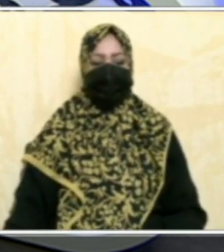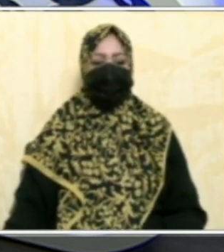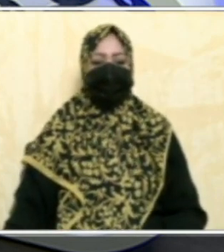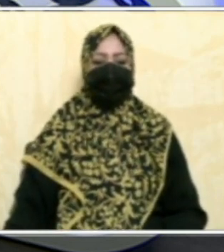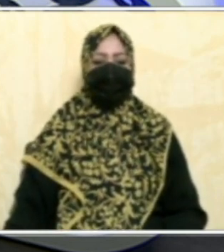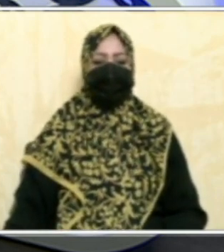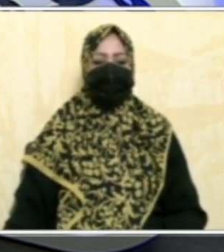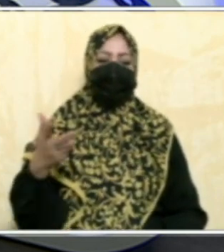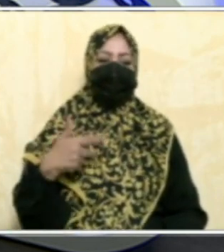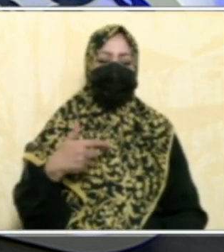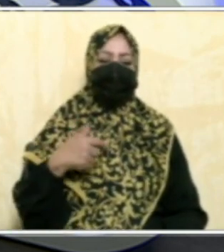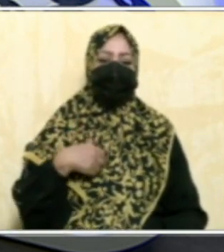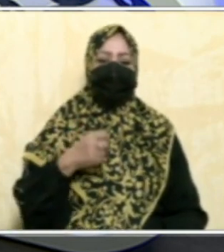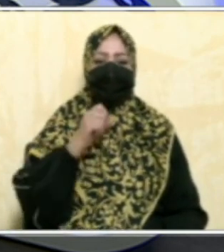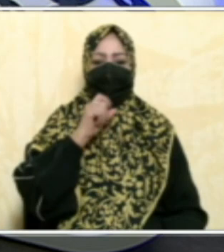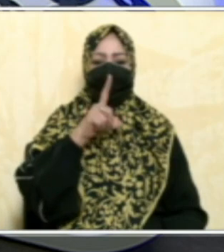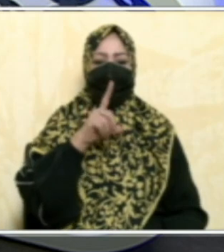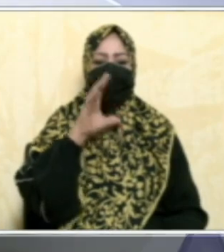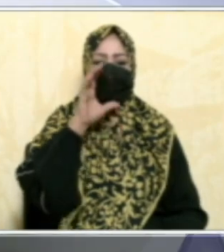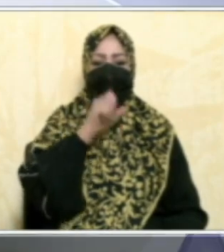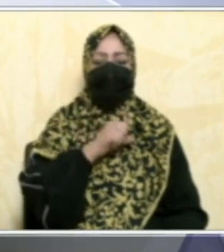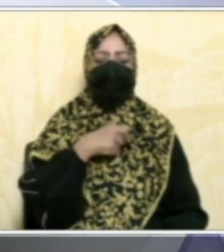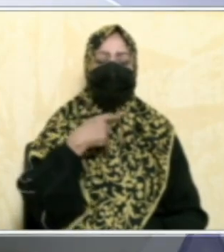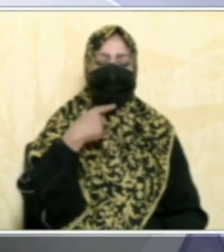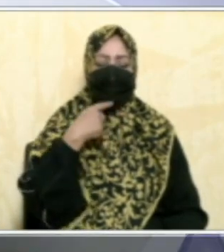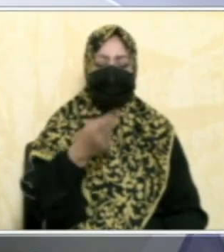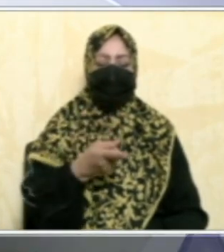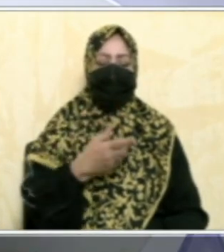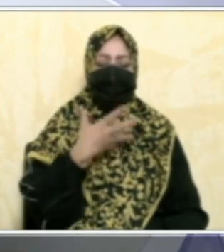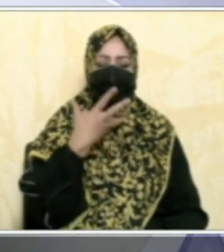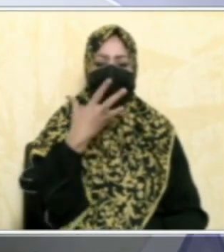سر؟ نعم واضح إن شاء الله. الله يبارك فيك. بارك الله فيك.